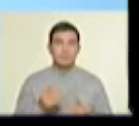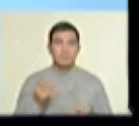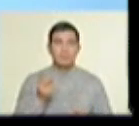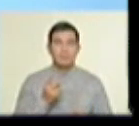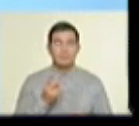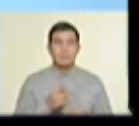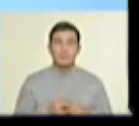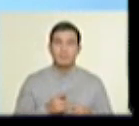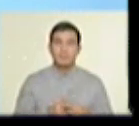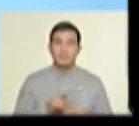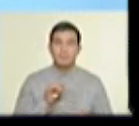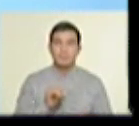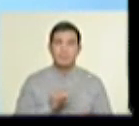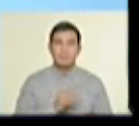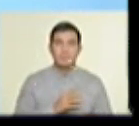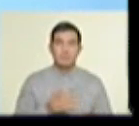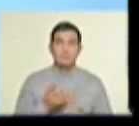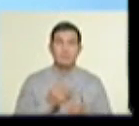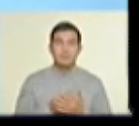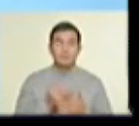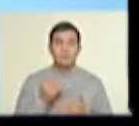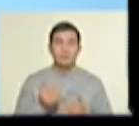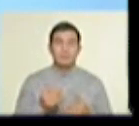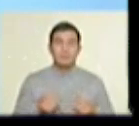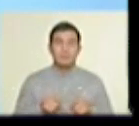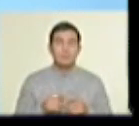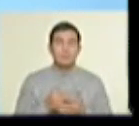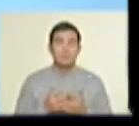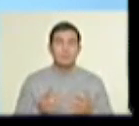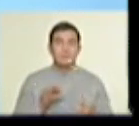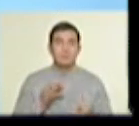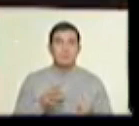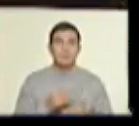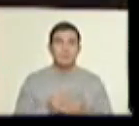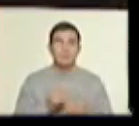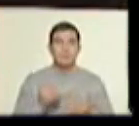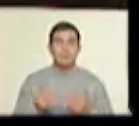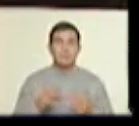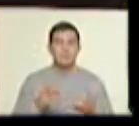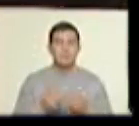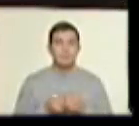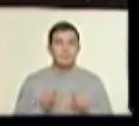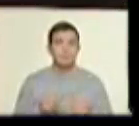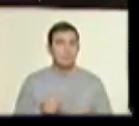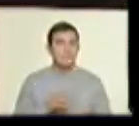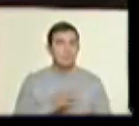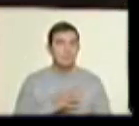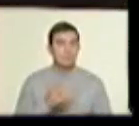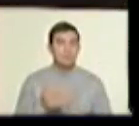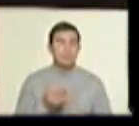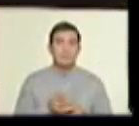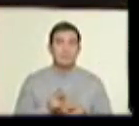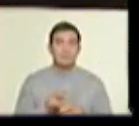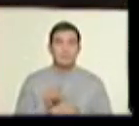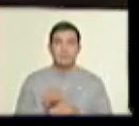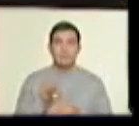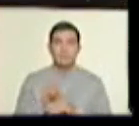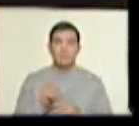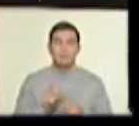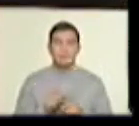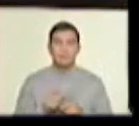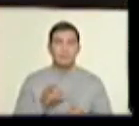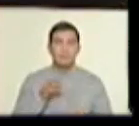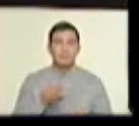ikkinchi qismlari aynan atoqli otdan iborat bo'lganligi uchun mazkur qo'shma otlarimiz, ya'ni